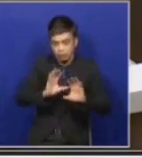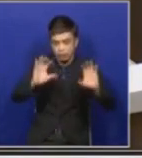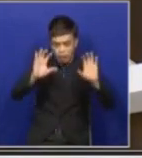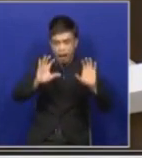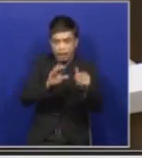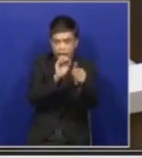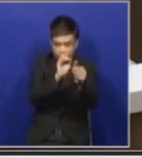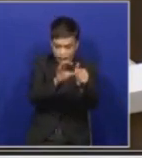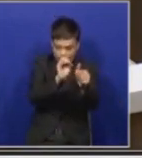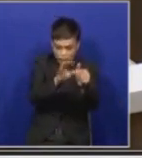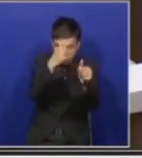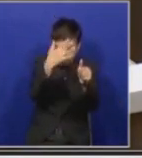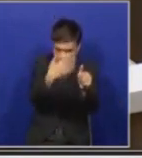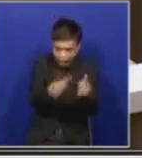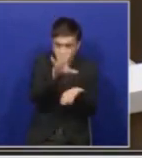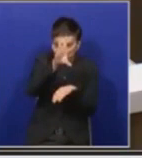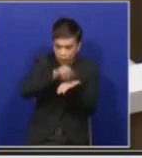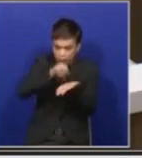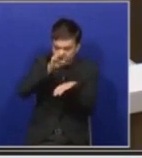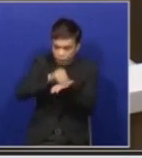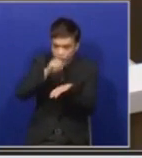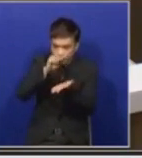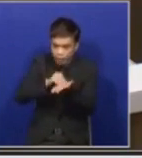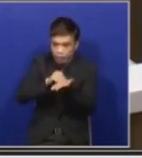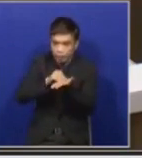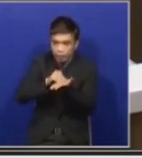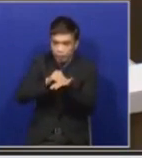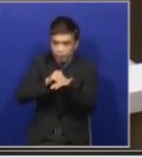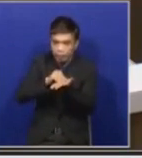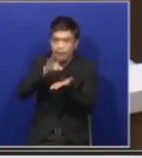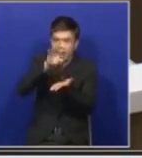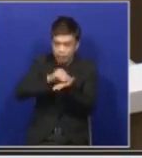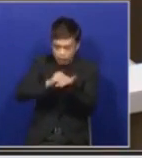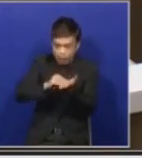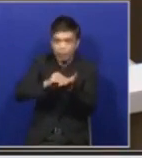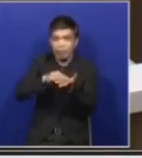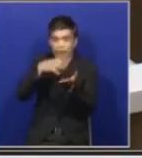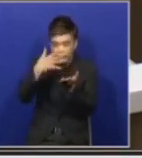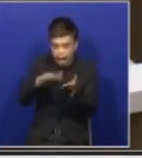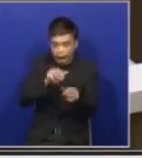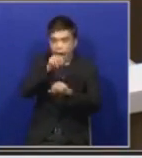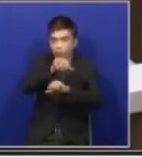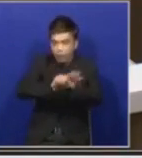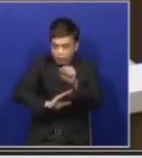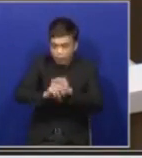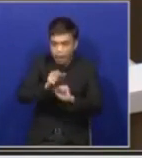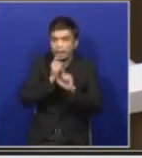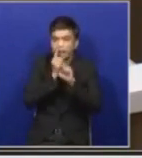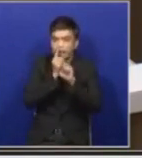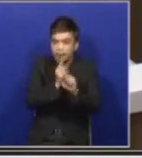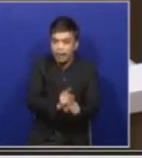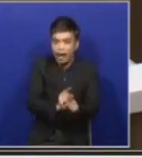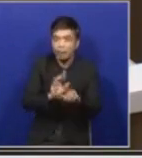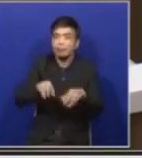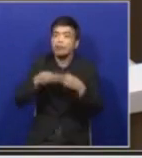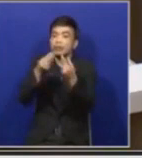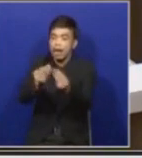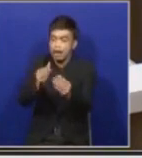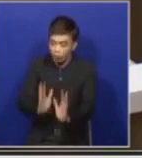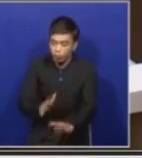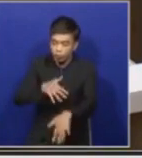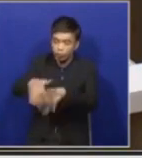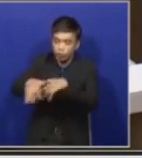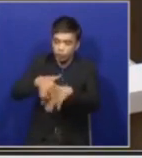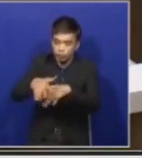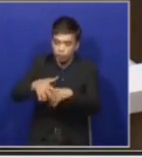ข้อสังเกตของกระผมนั้นไปดำเนินการเพื่อให้พี่น้องประชาชนทุกภาคส่วนได้รับการเยียวย